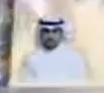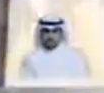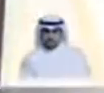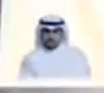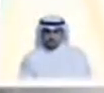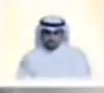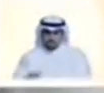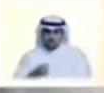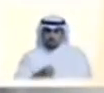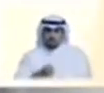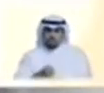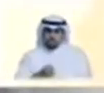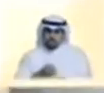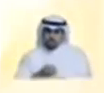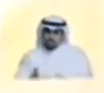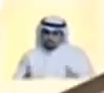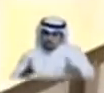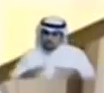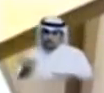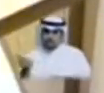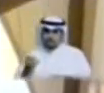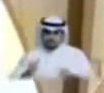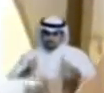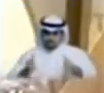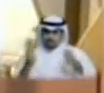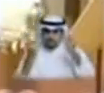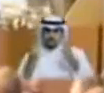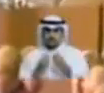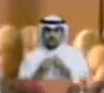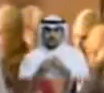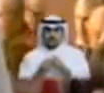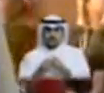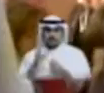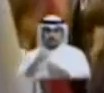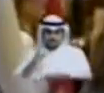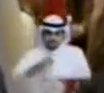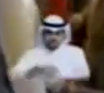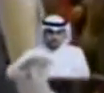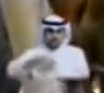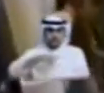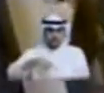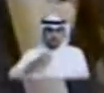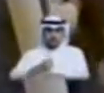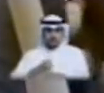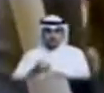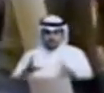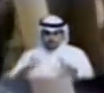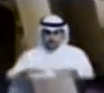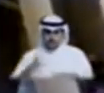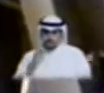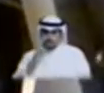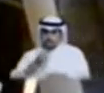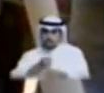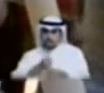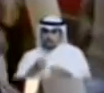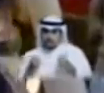استعدادات اليوم الوطني لجناح دولة الكويت في الإكسبو تتواصل على مدار الساعة، حيث نرصد لكم العمل الدؤوب